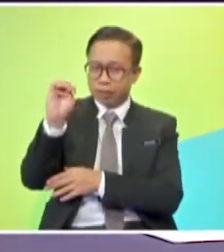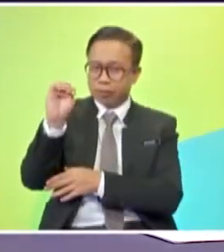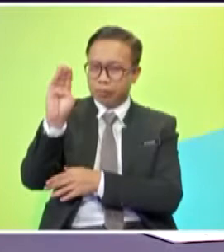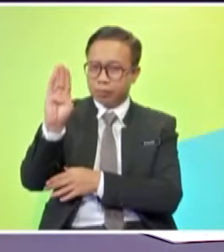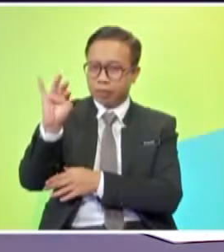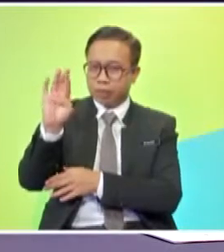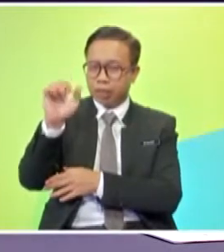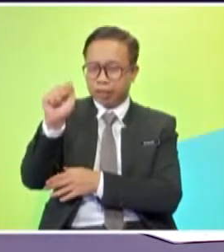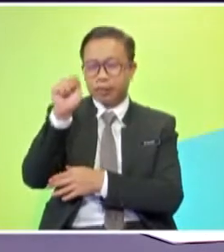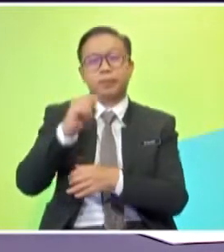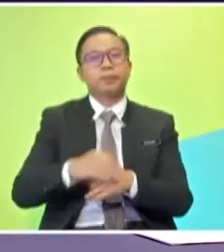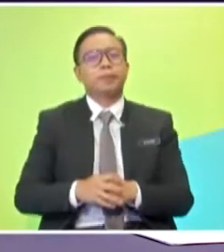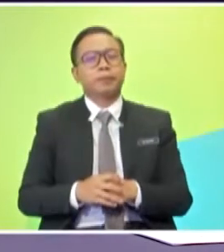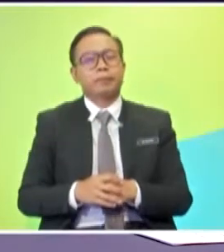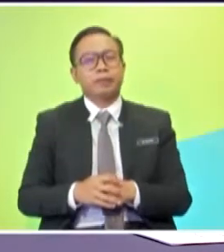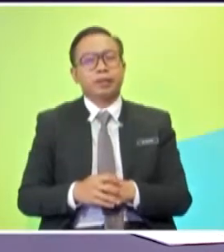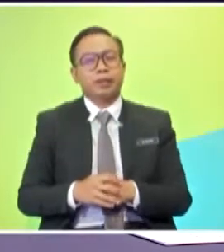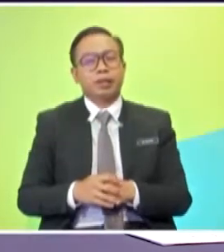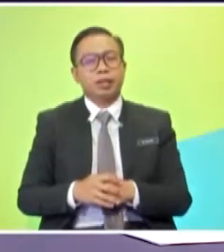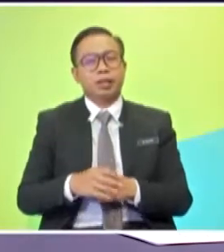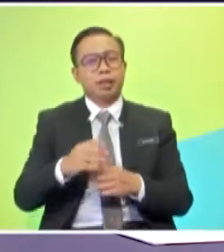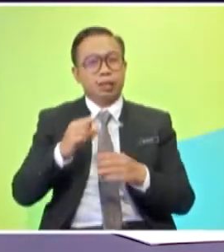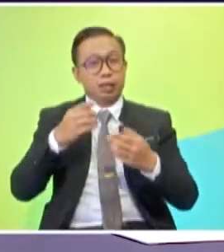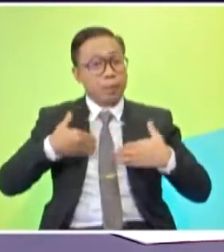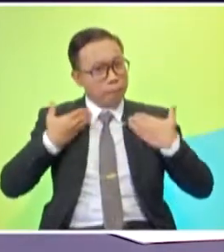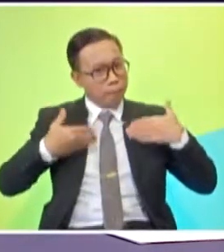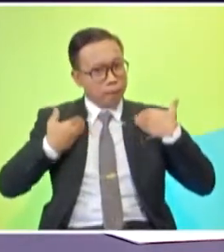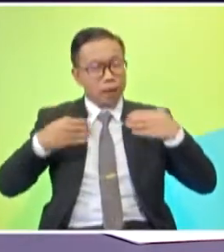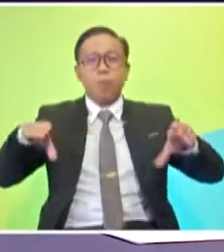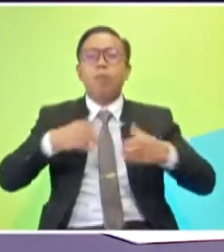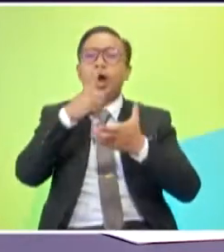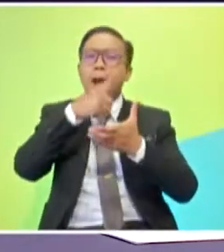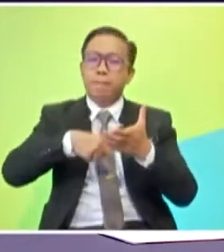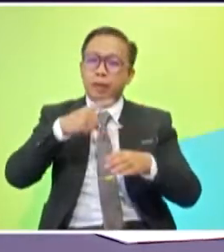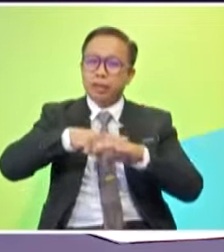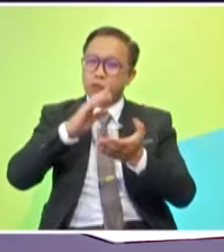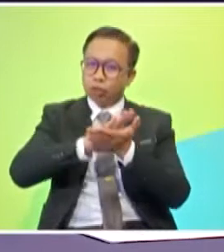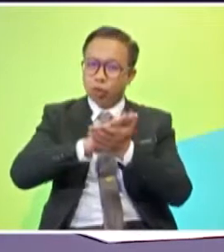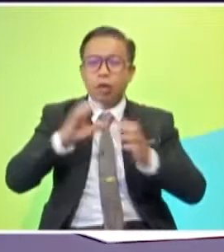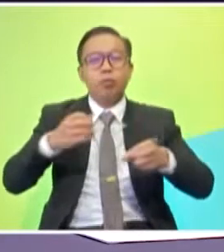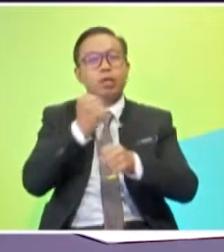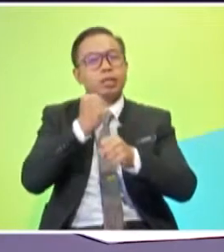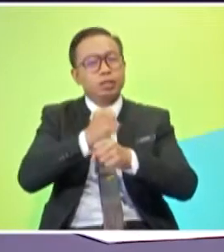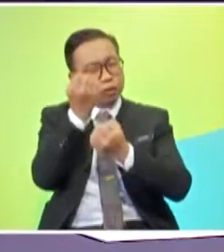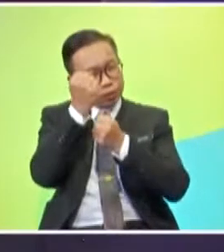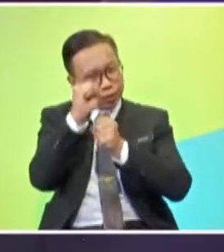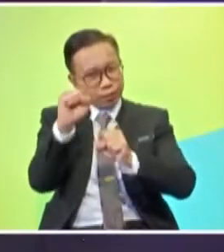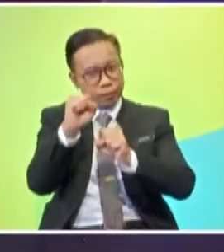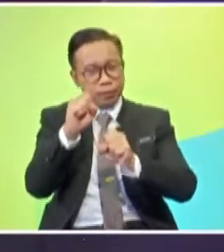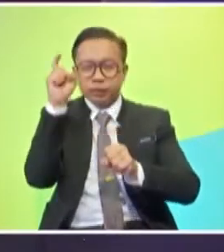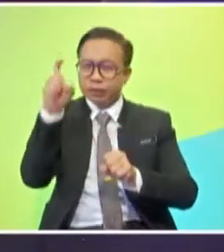Ade hahaha oke ini tandanya kita gembira kalau dapat buat apa-apa dekat sekolah dapat bekerja Siap pasti ga